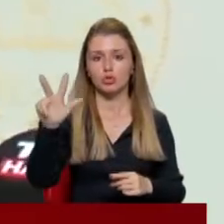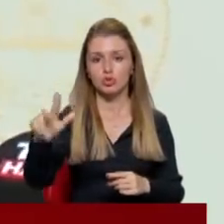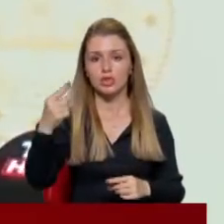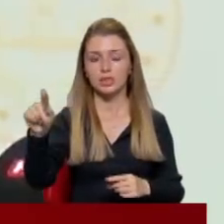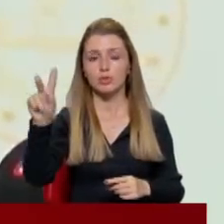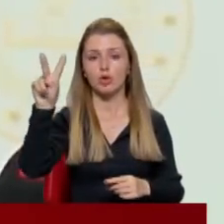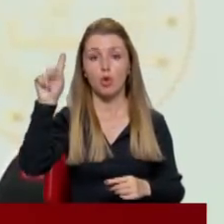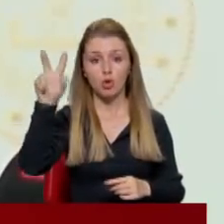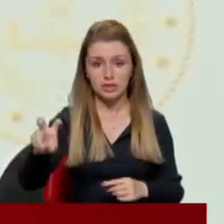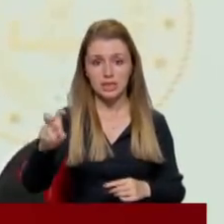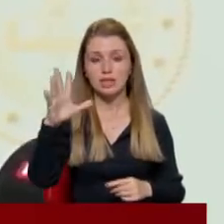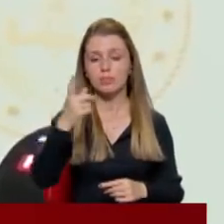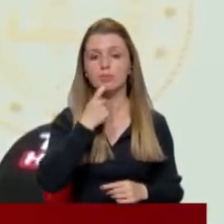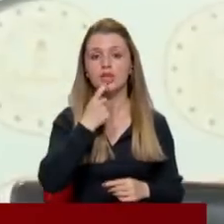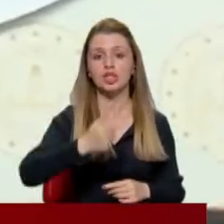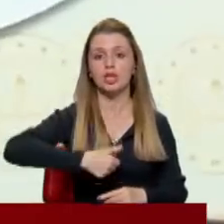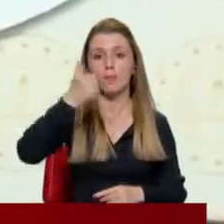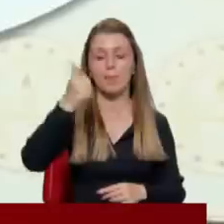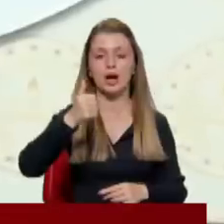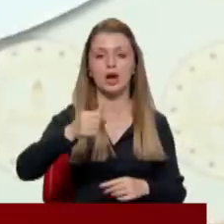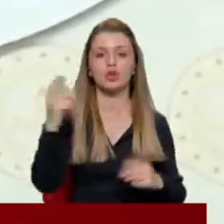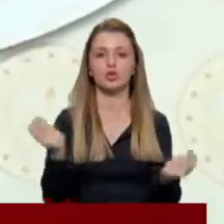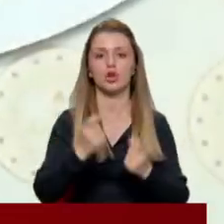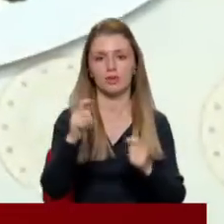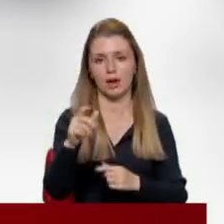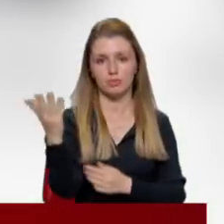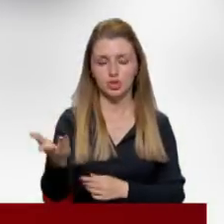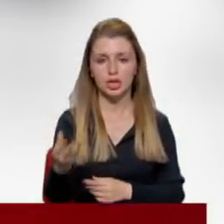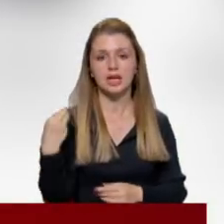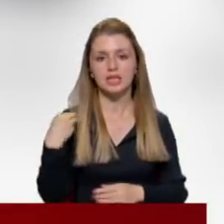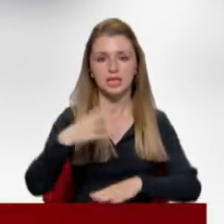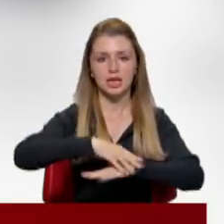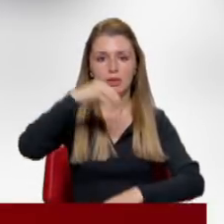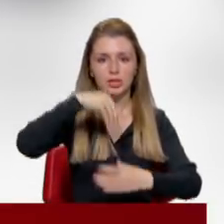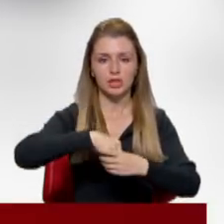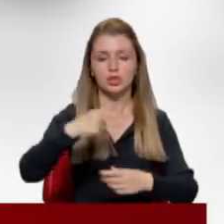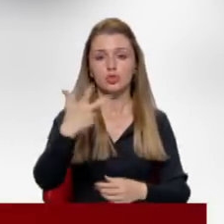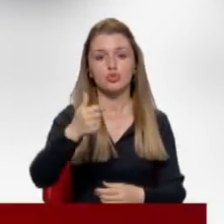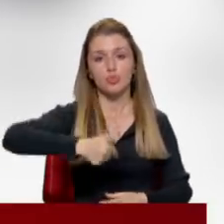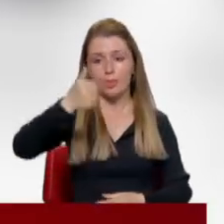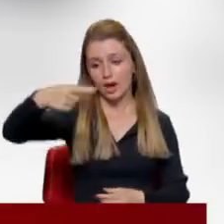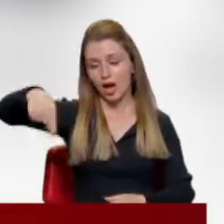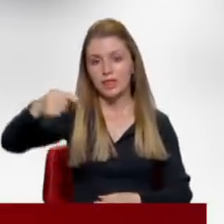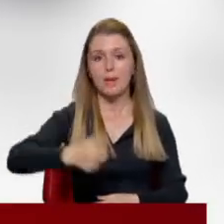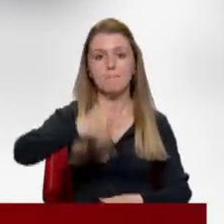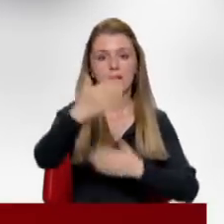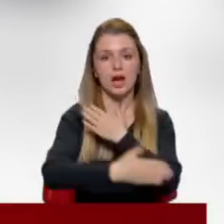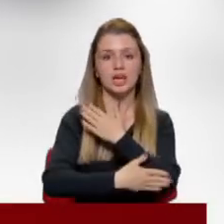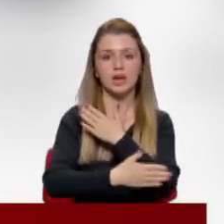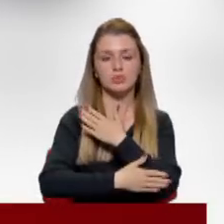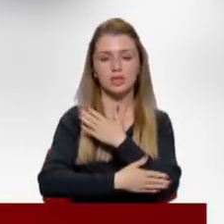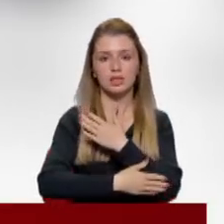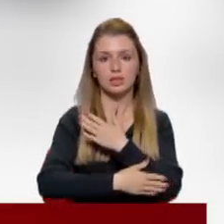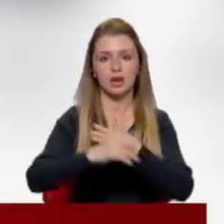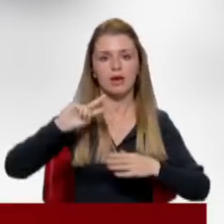aralığında 5 yıl süreyle bakanlıkta müsteşarlık görevini üstlenmişti yeni kabinedeki üç bakansa bakan yardımcılıklarından